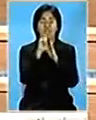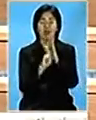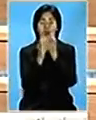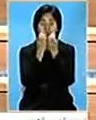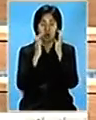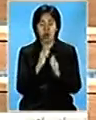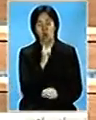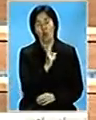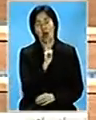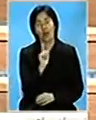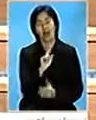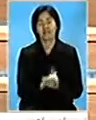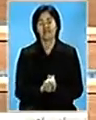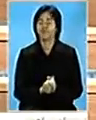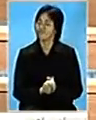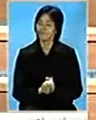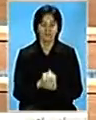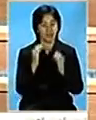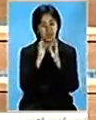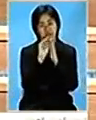โจมตีว่าเป็นรัฐธรรมนูญเผด็จการ